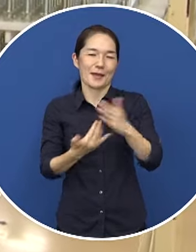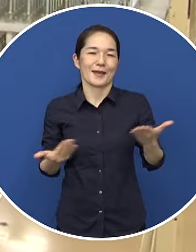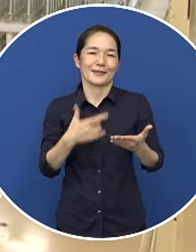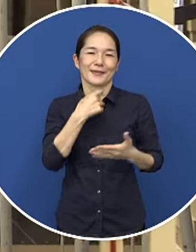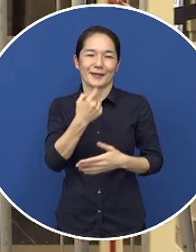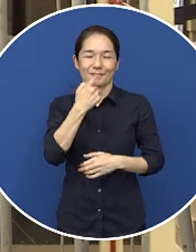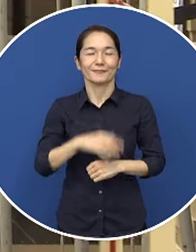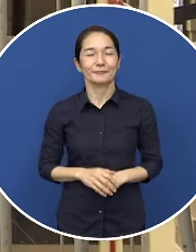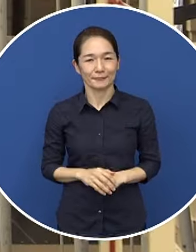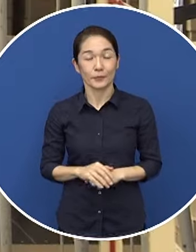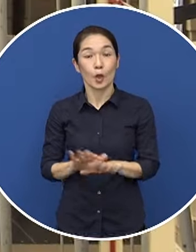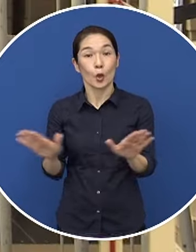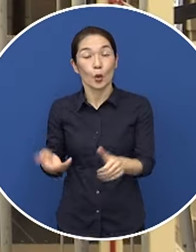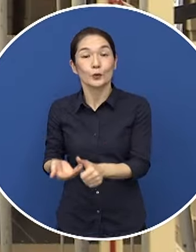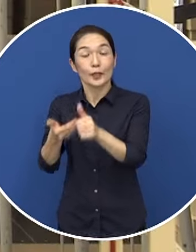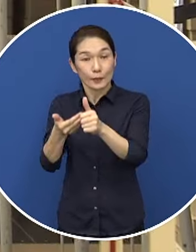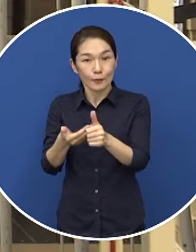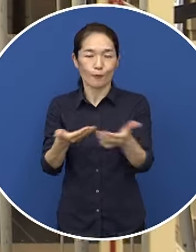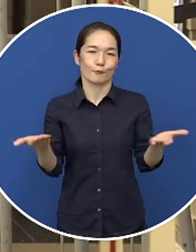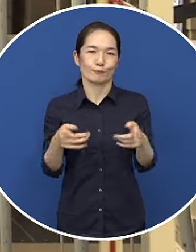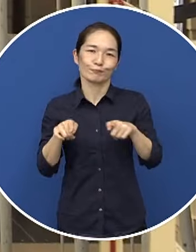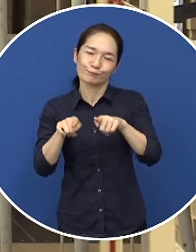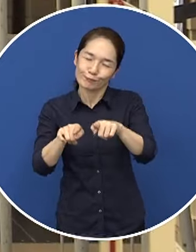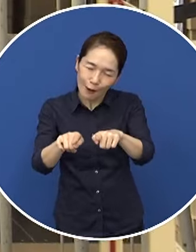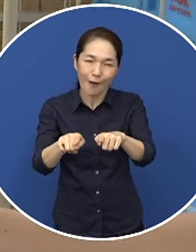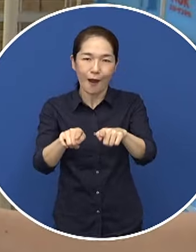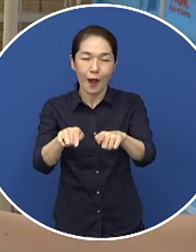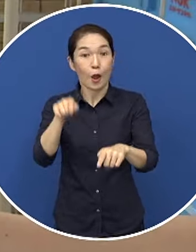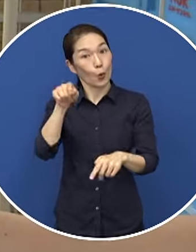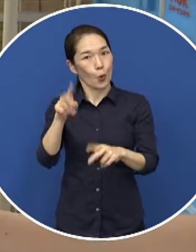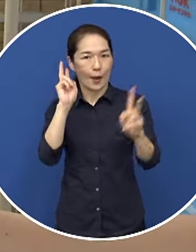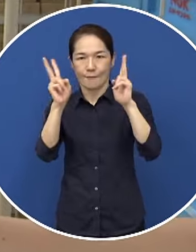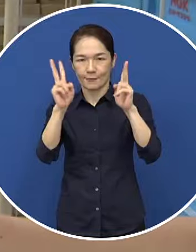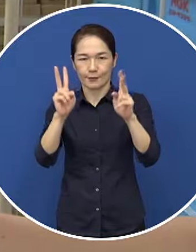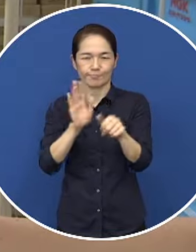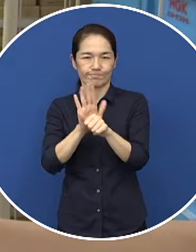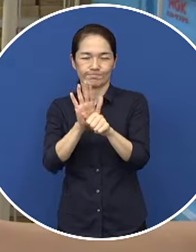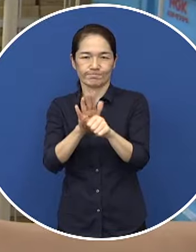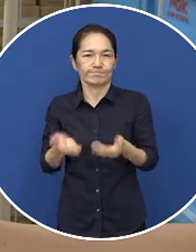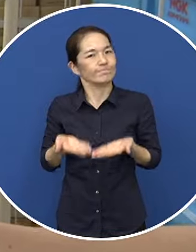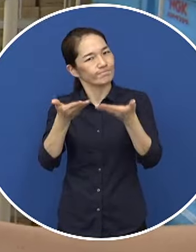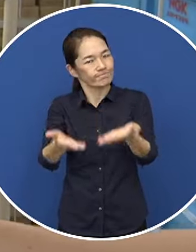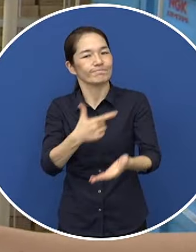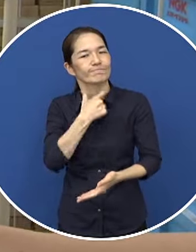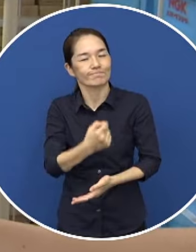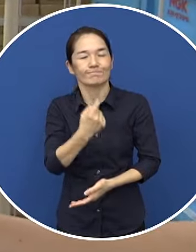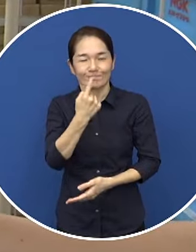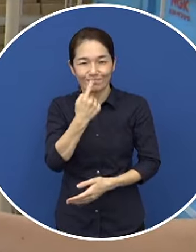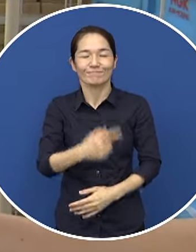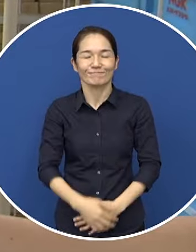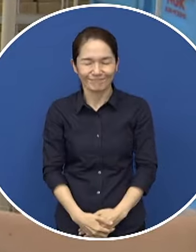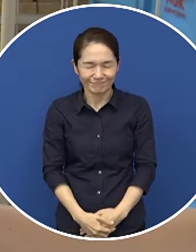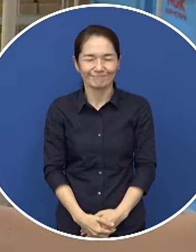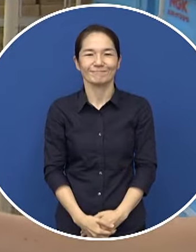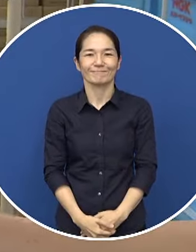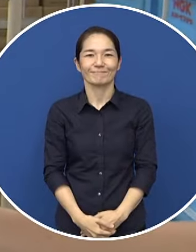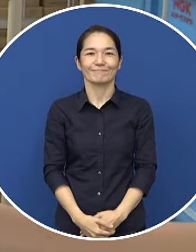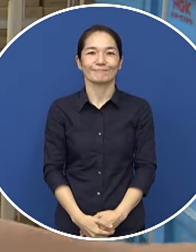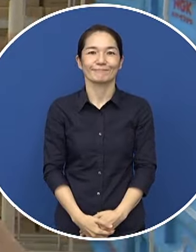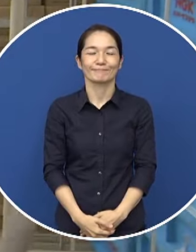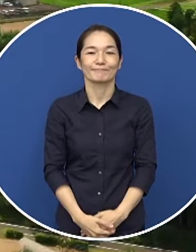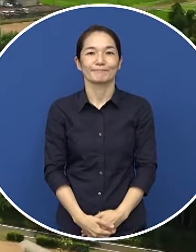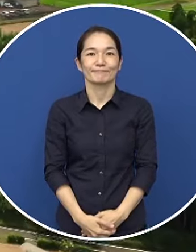。 子育てと仕事を両立しながらこの会社で貢献できたらなと思ってます